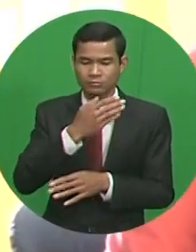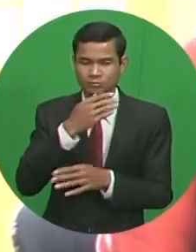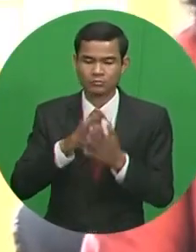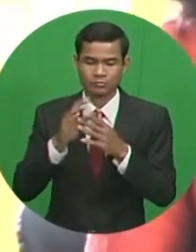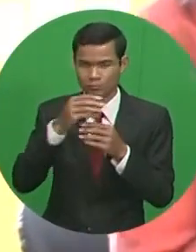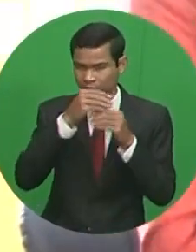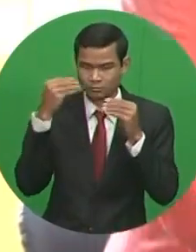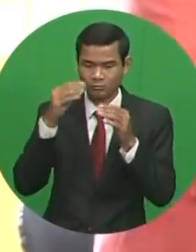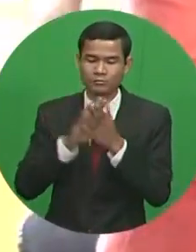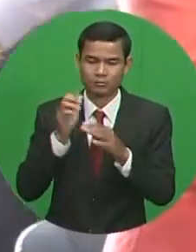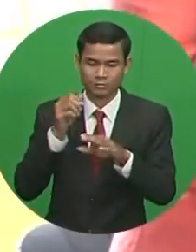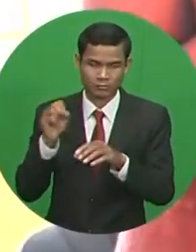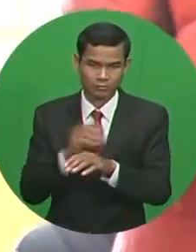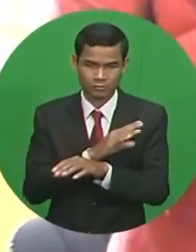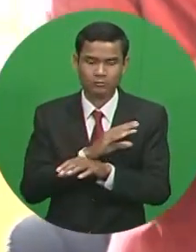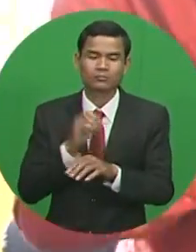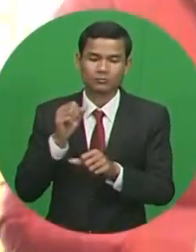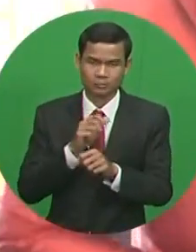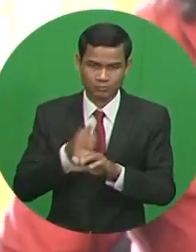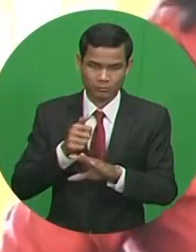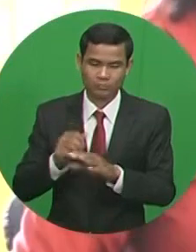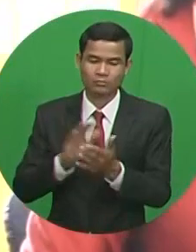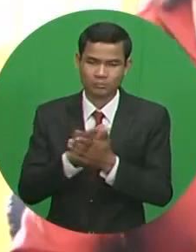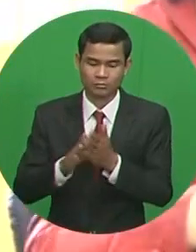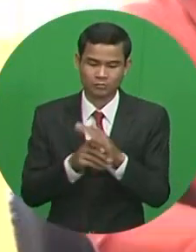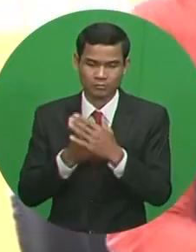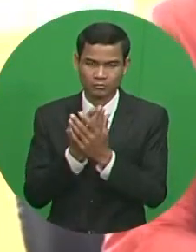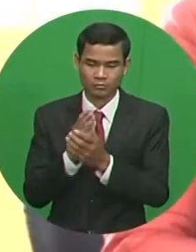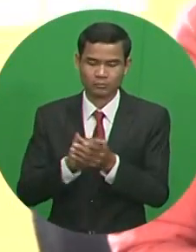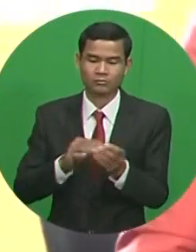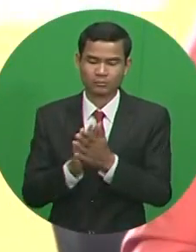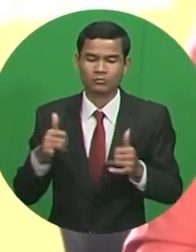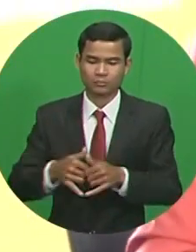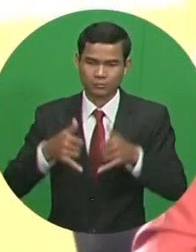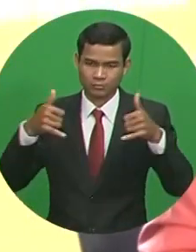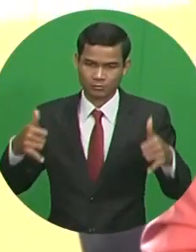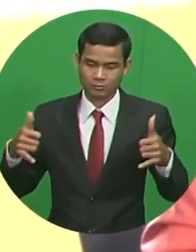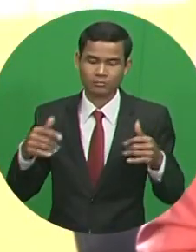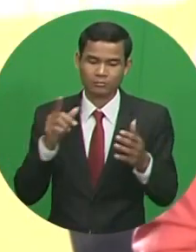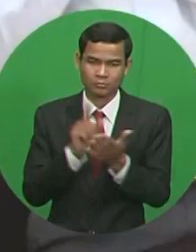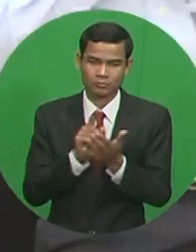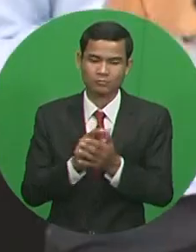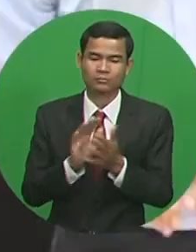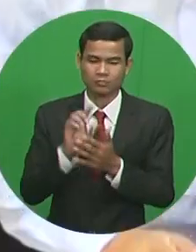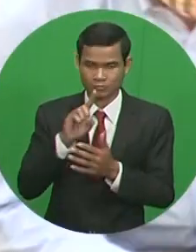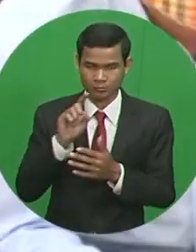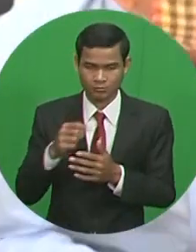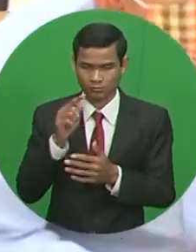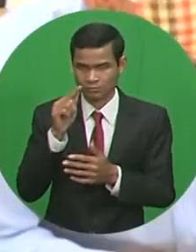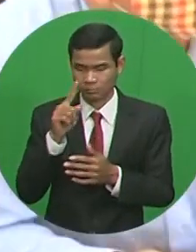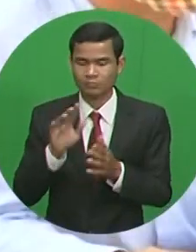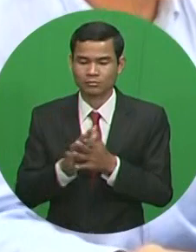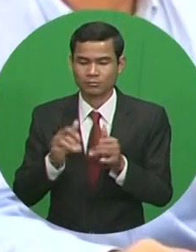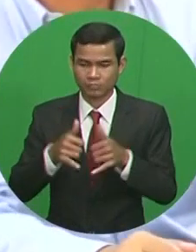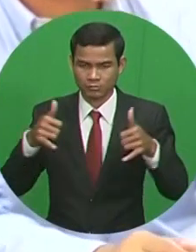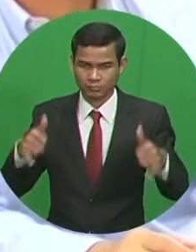ម័យដោយទឹកអាល់កុលឧស្សាហ៍លាងដៃហើយកុំឲ្យនៅកៀកគ្នាពេកត្រូវនៅចម្ងាយយ៉ាងតិច1ម៉ែត្រកន្លះជា